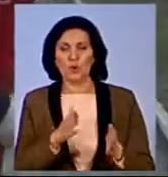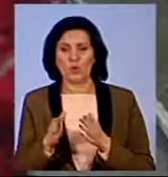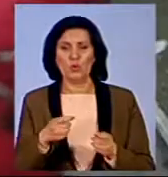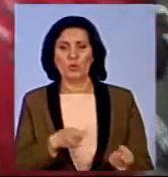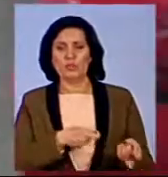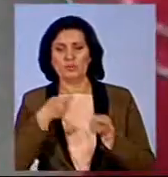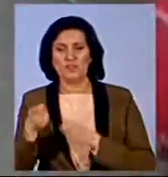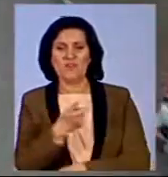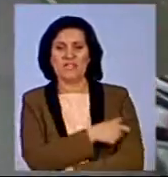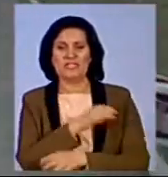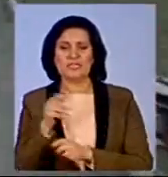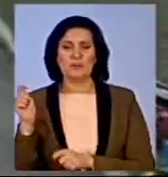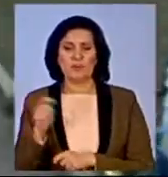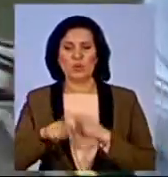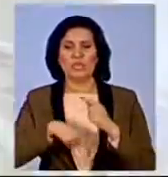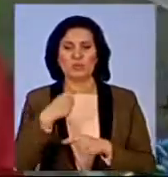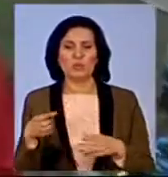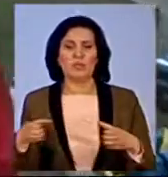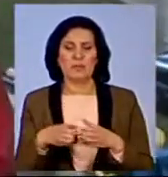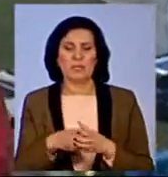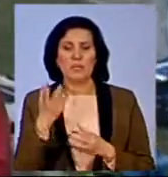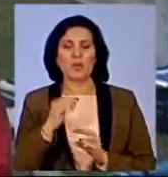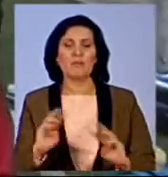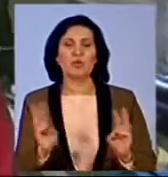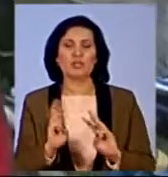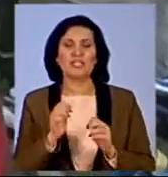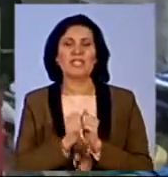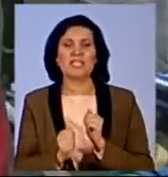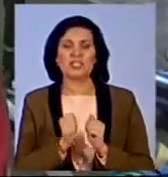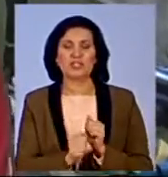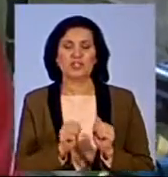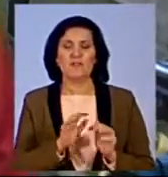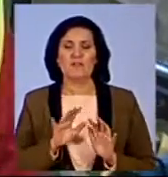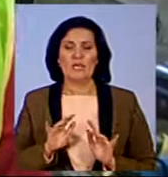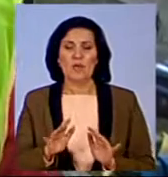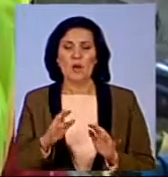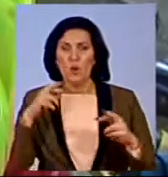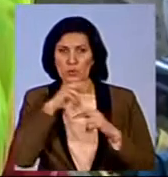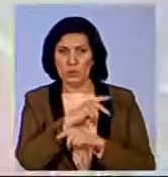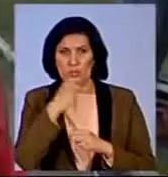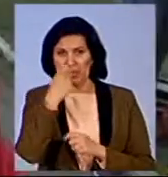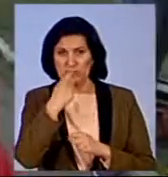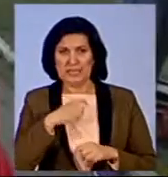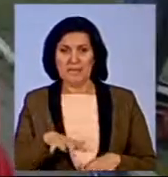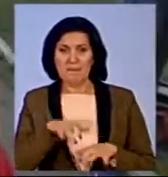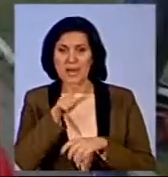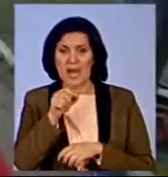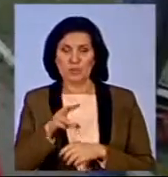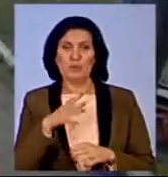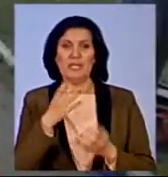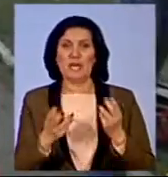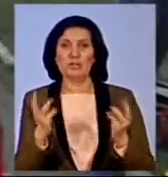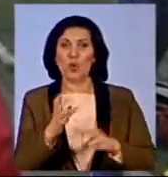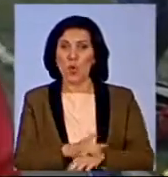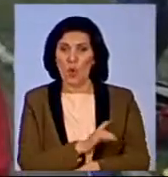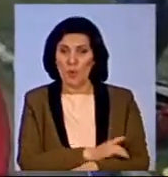до транспортування в лікарню, зараз прибуде наступна бригада. Коли пожежа, то найчастіше відбувається отруєння чадним газом. Якщо є опіки, то